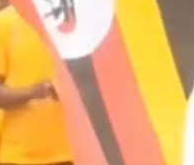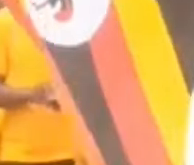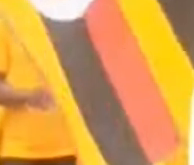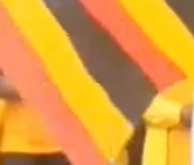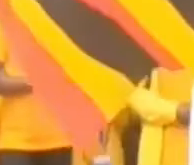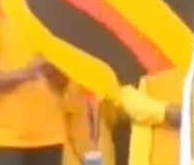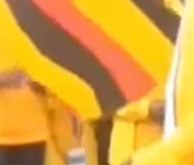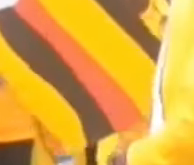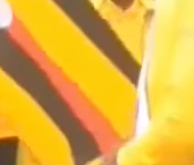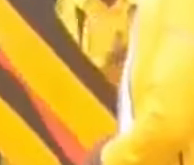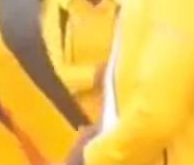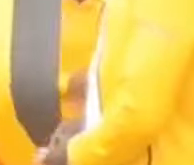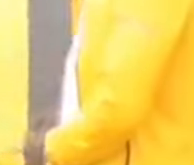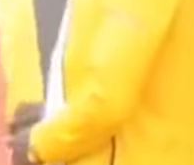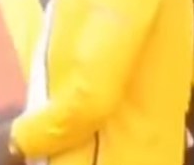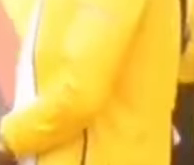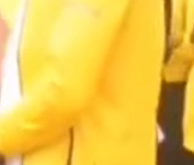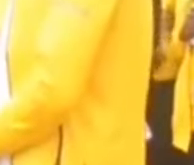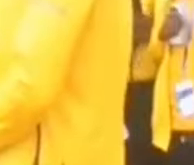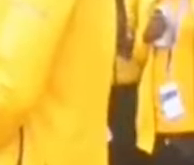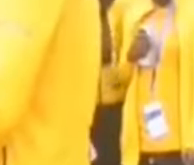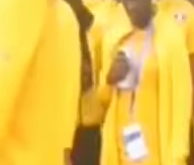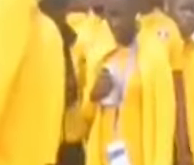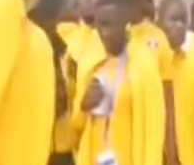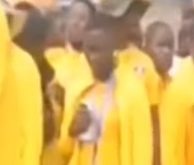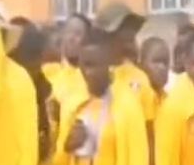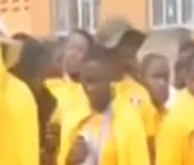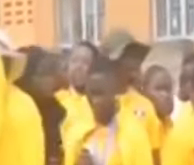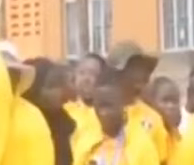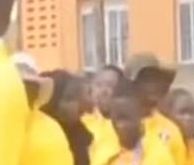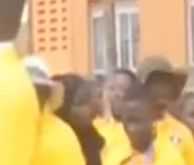na hivi linga Uganda ya wangu lijomu wakoguede Rwanda.